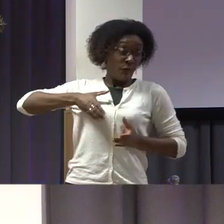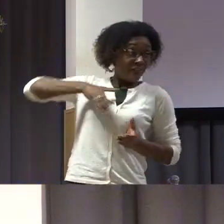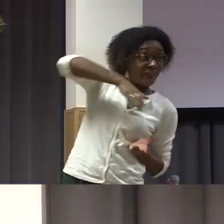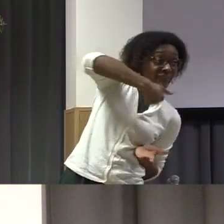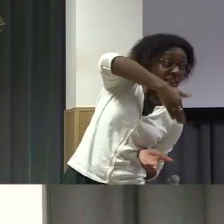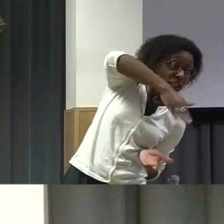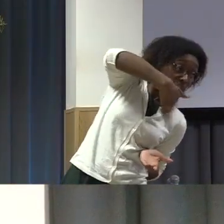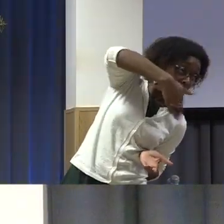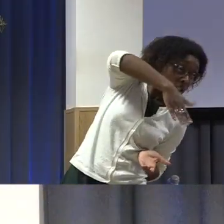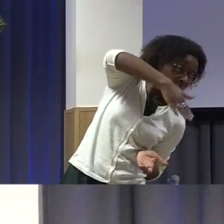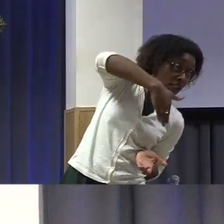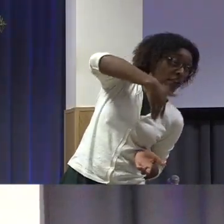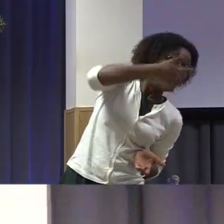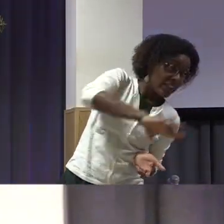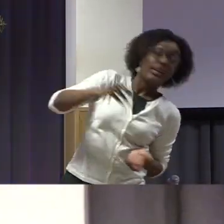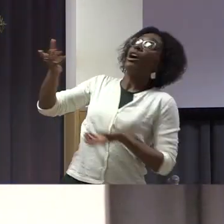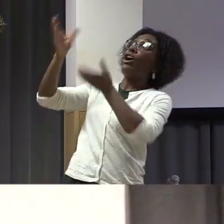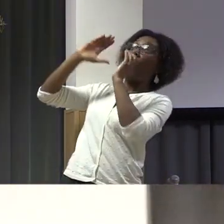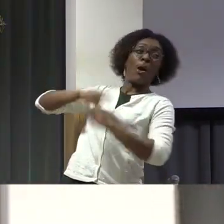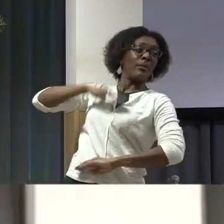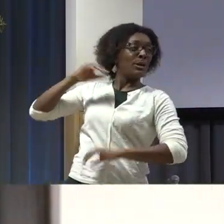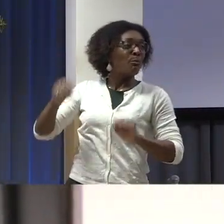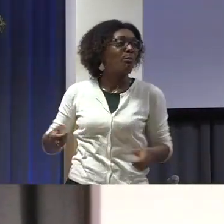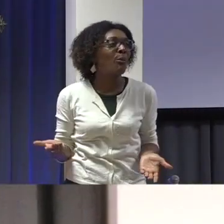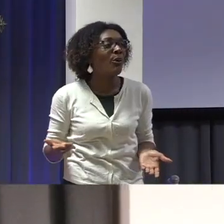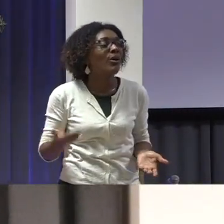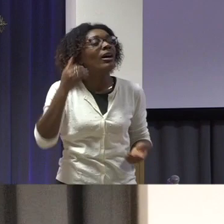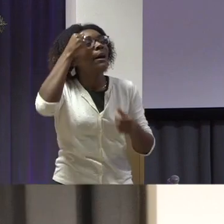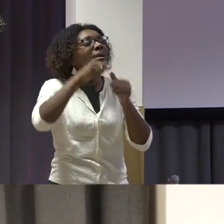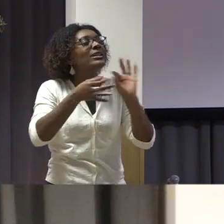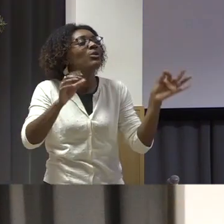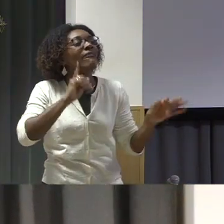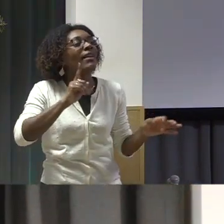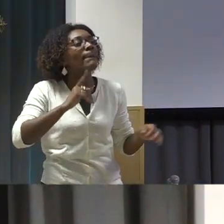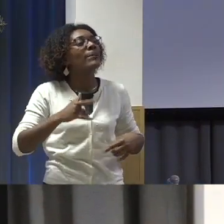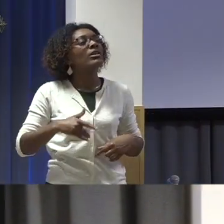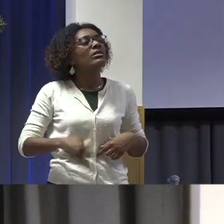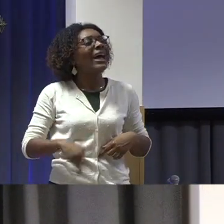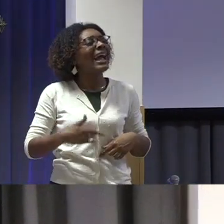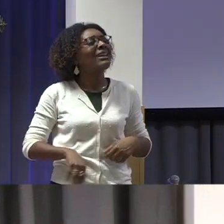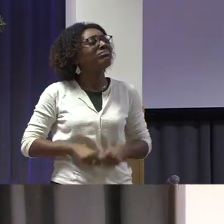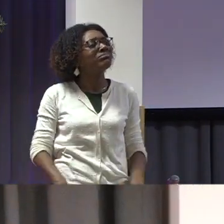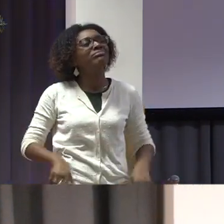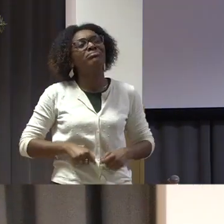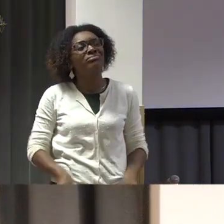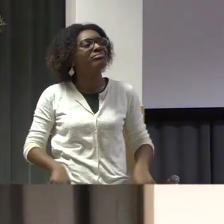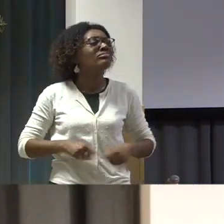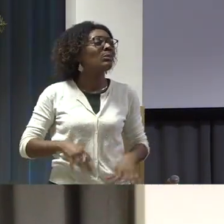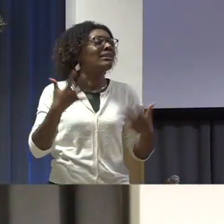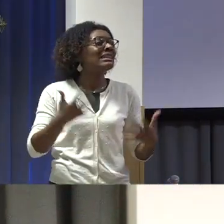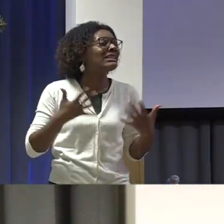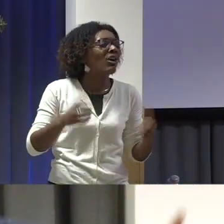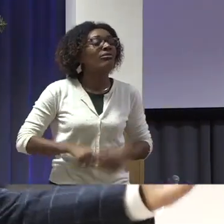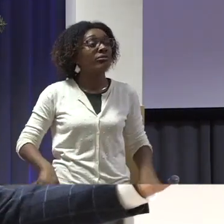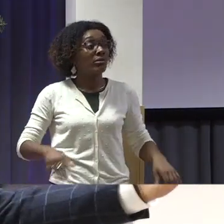lorsqu un seigneur guéri la femme à la vie à la perte du sens vous connaissez ce qu'il a dit une force est